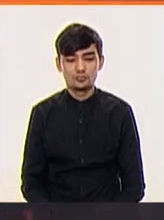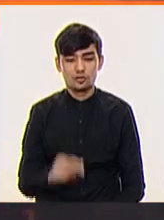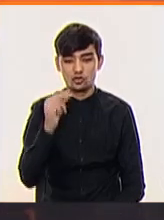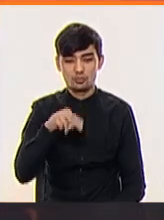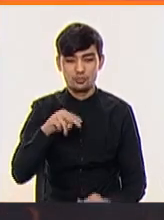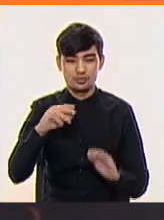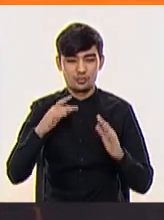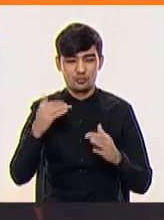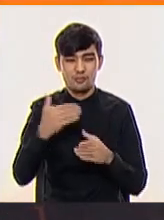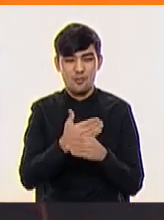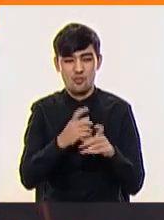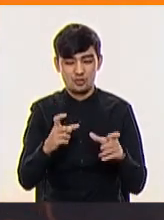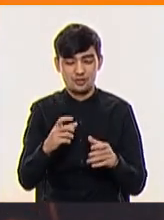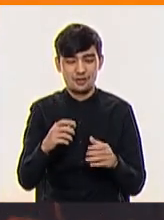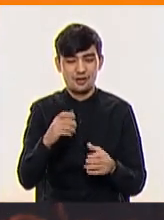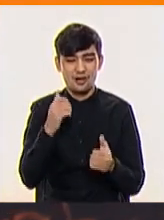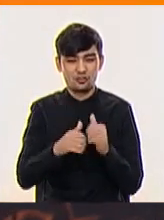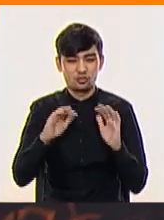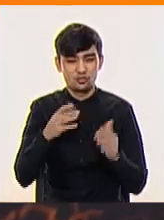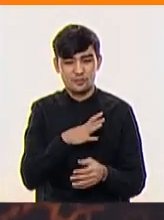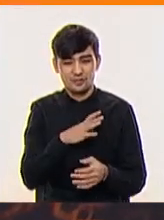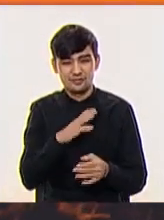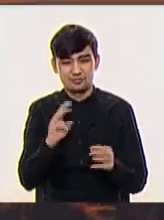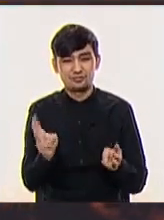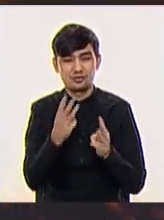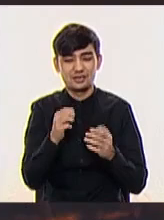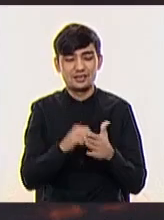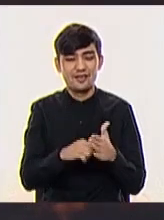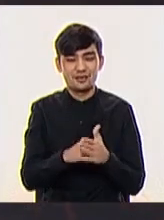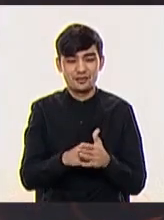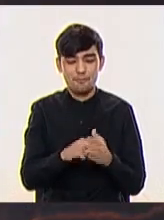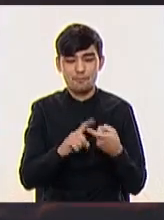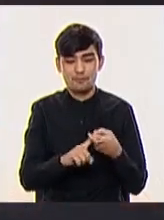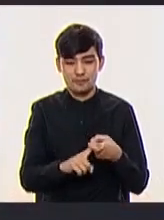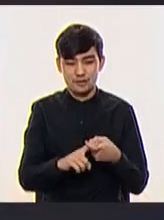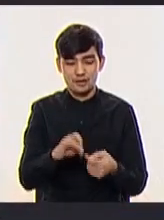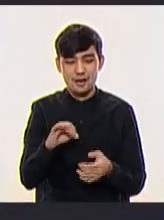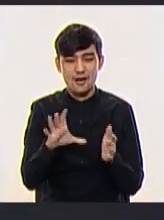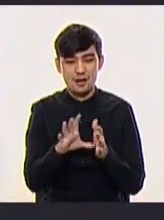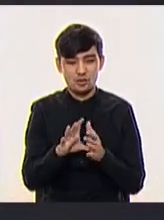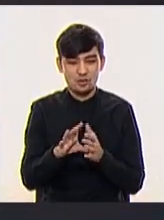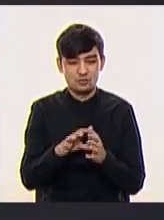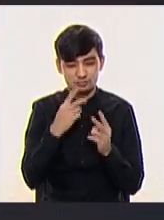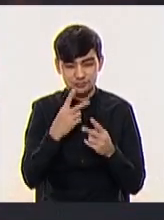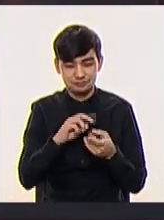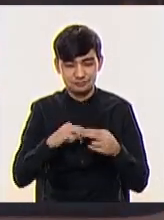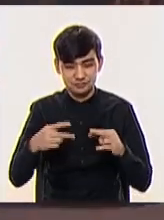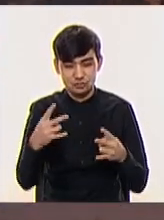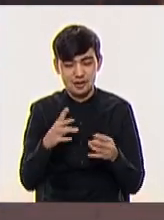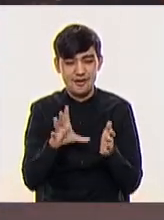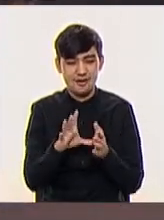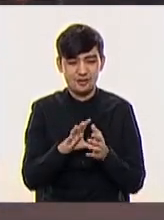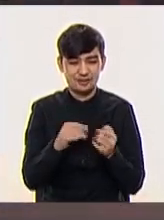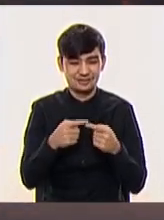Төтөнчө жагдай мамандары көп жагдайда өрттүн себеби неден болатынын айтып берди. Электр коопсуздугунун сакталмауы, карапайым электр